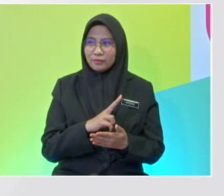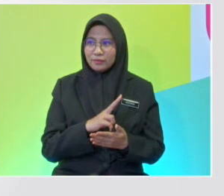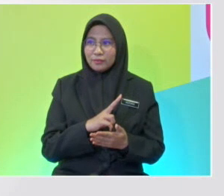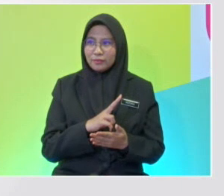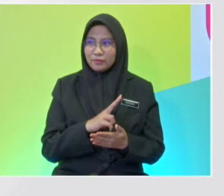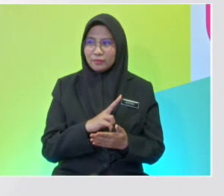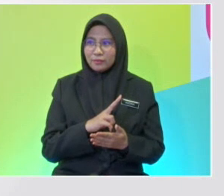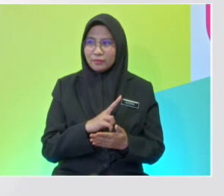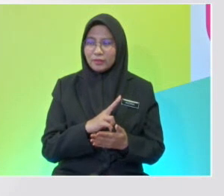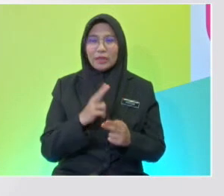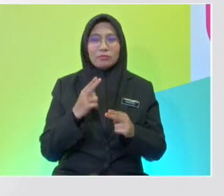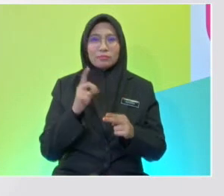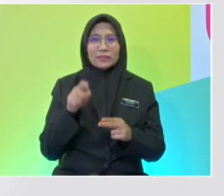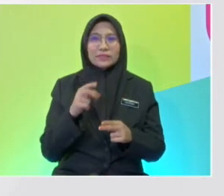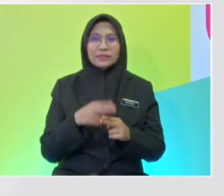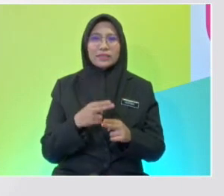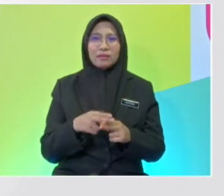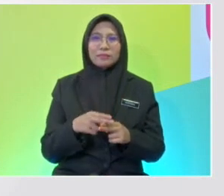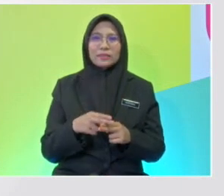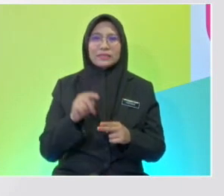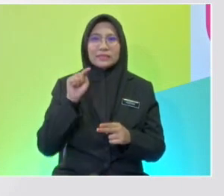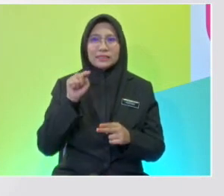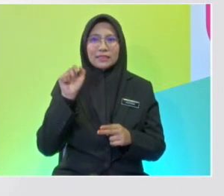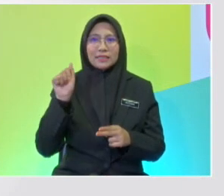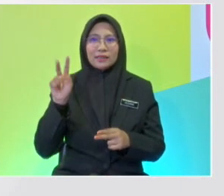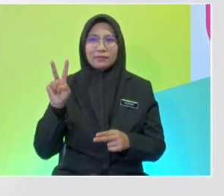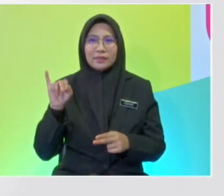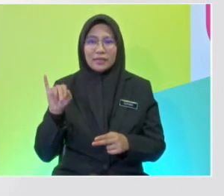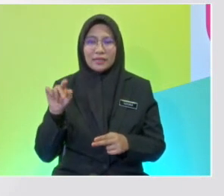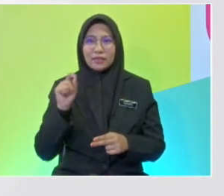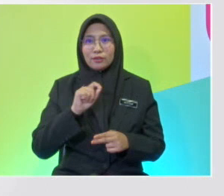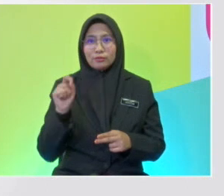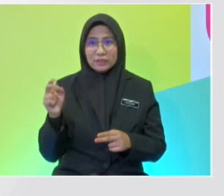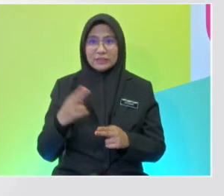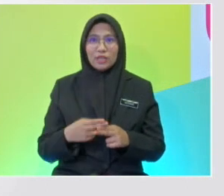menggunakan format FBI berada di sebelah kanan script